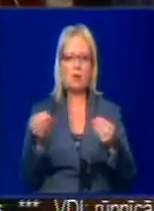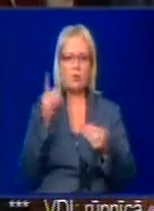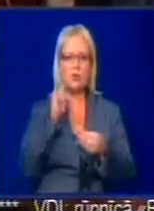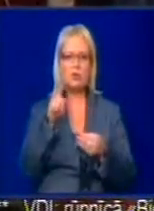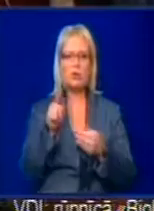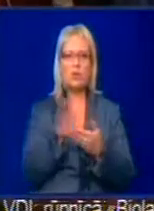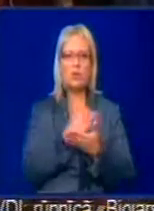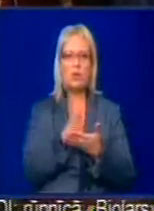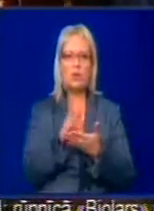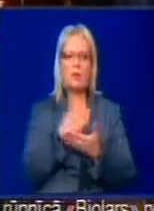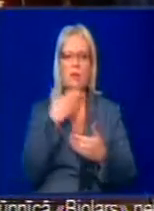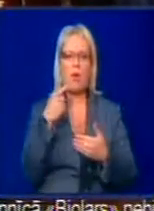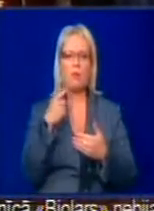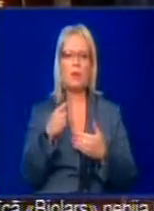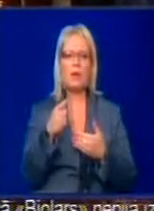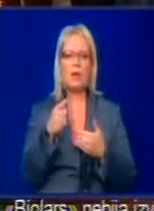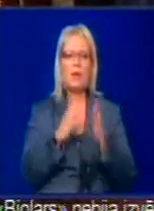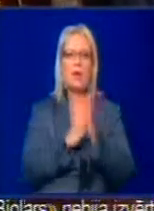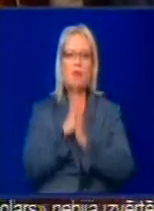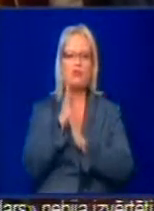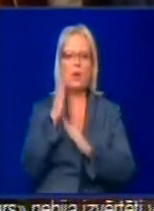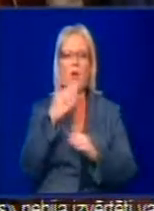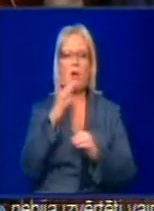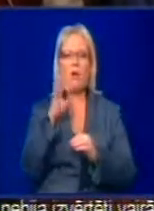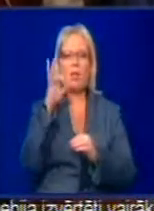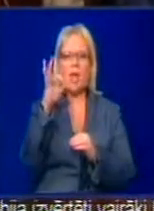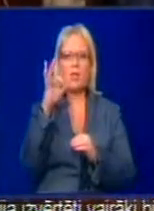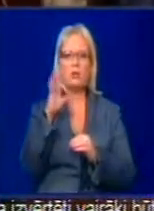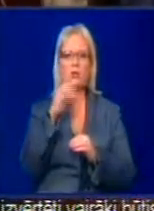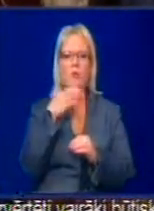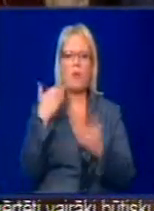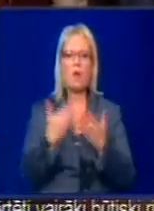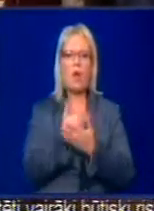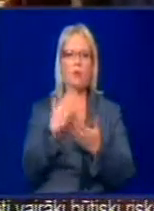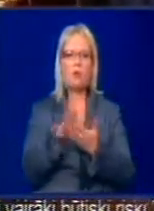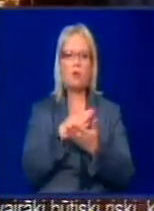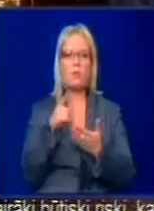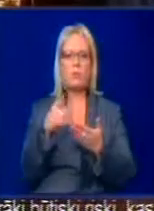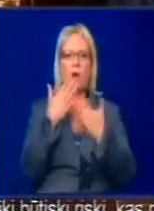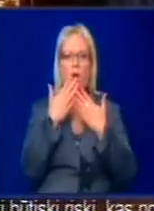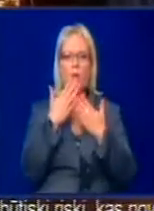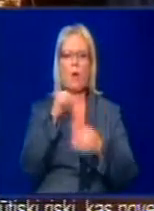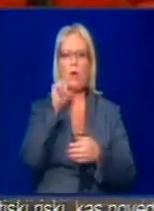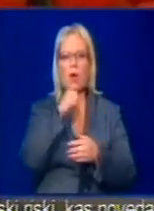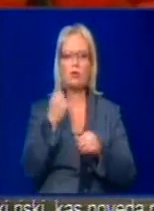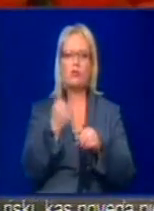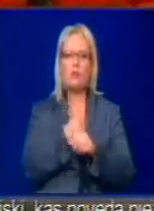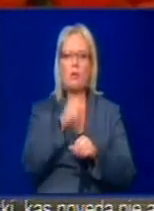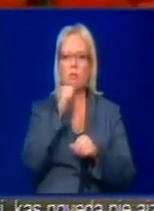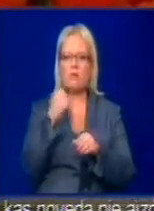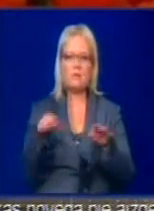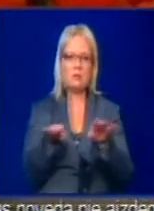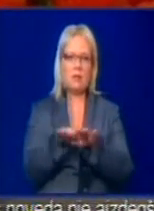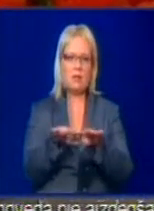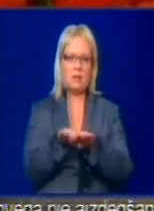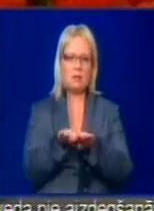šī šķirnīte nav tik ražīga, nav tik lielas ogas kā jaunajām šķirnēm, bet šo aromātu un garšu tomēr nevar